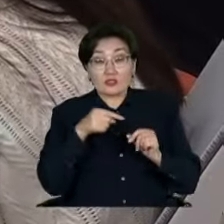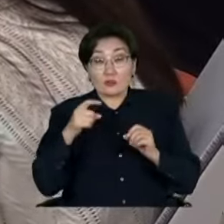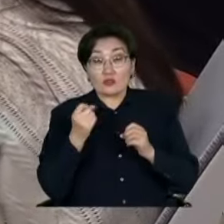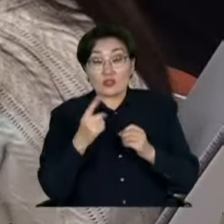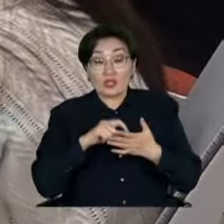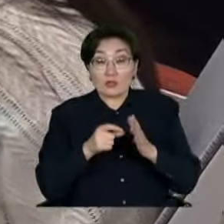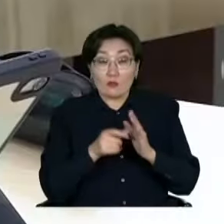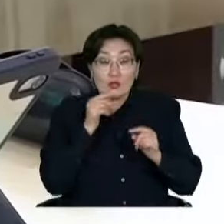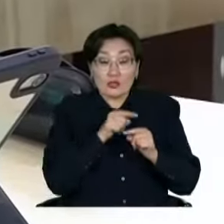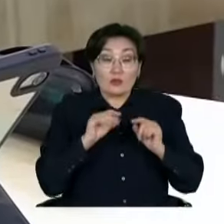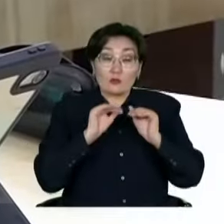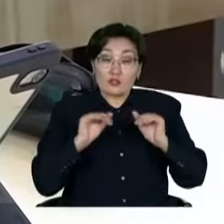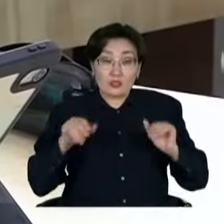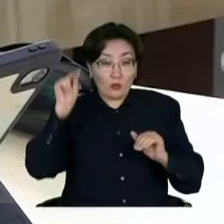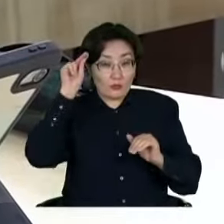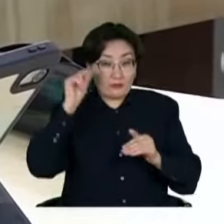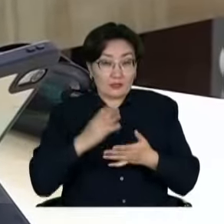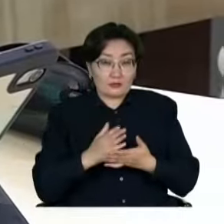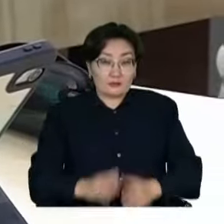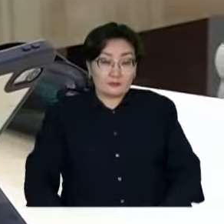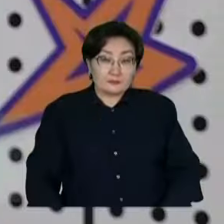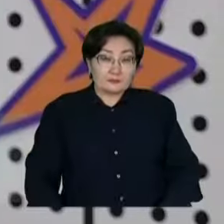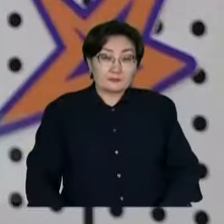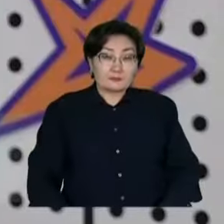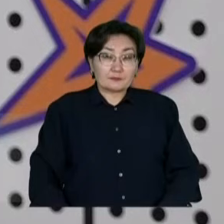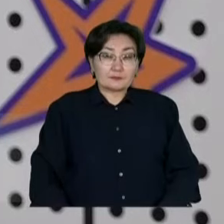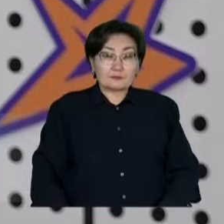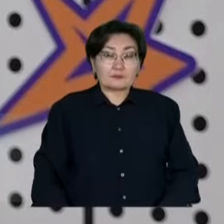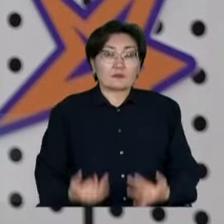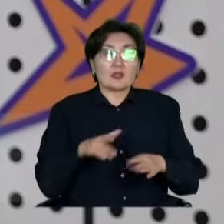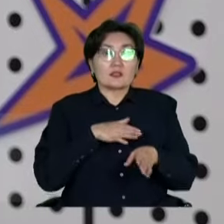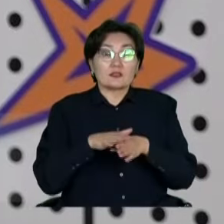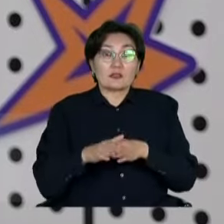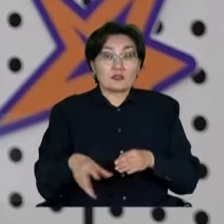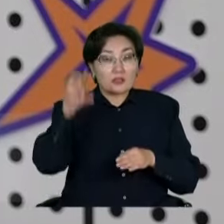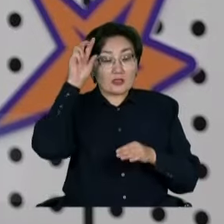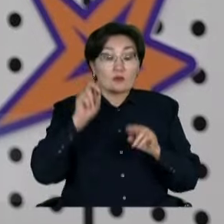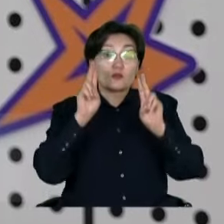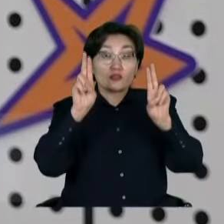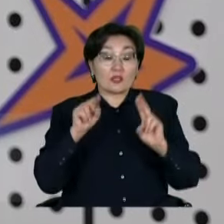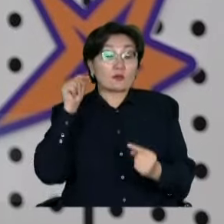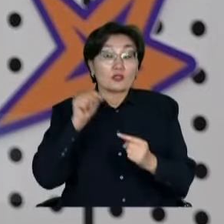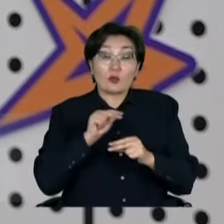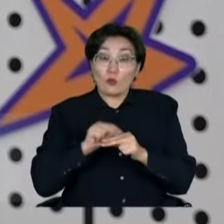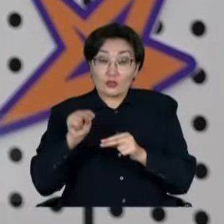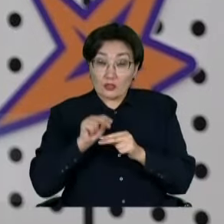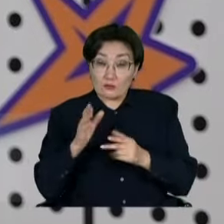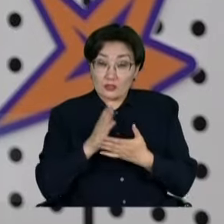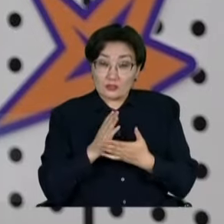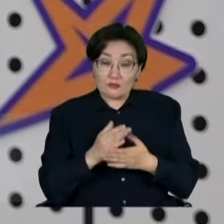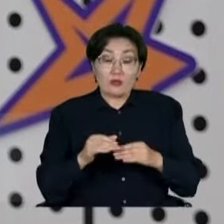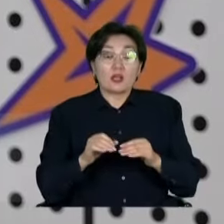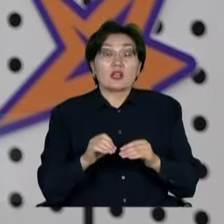сынып аралығындағы оқушылар білім алады. Обучаем полностью по госстандарту. Толықтай мемлекеттік стандарттар бойынша оқытамыз.